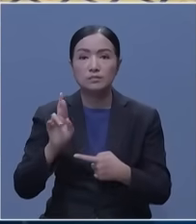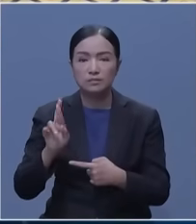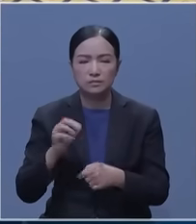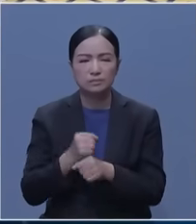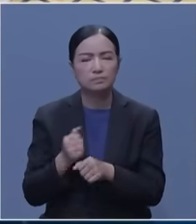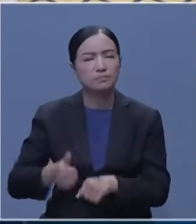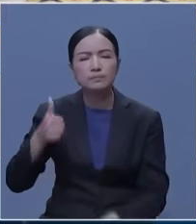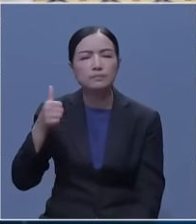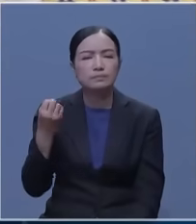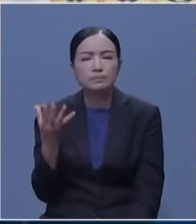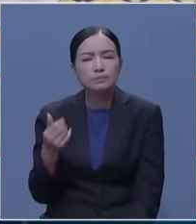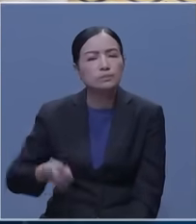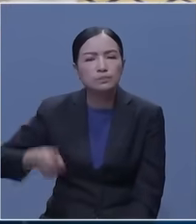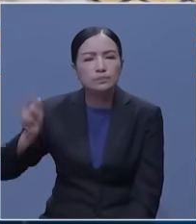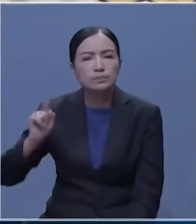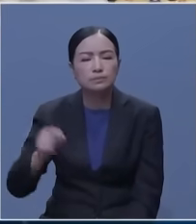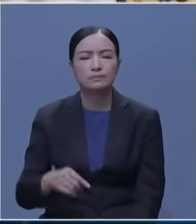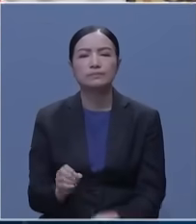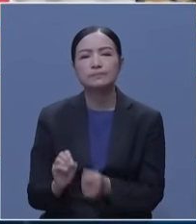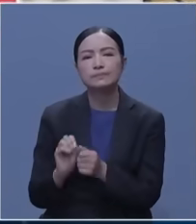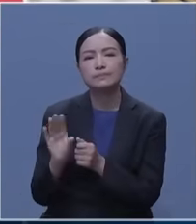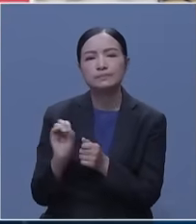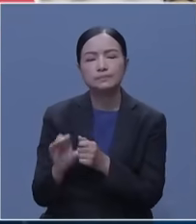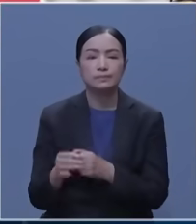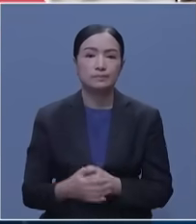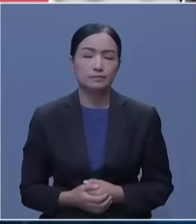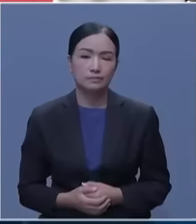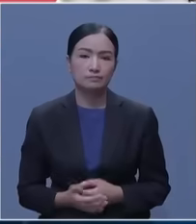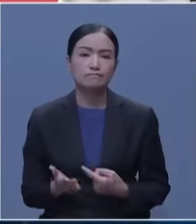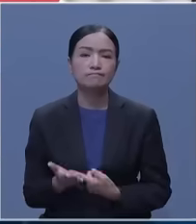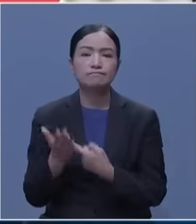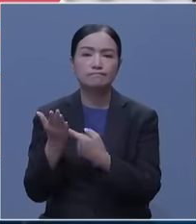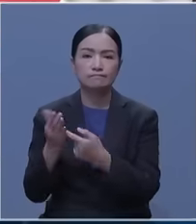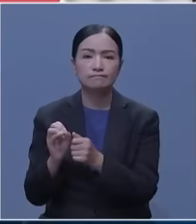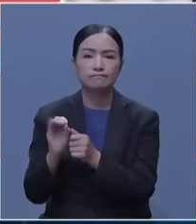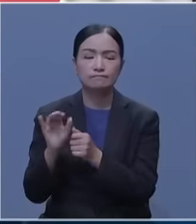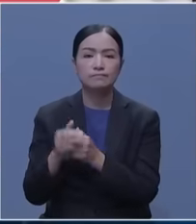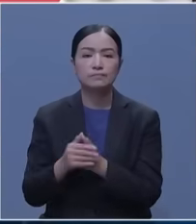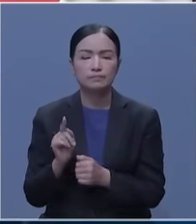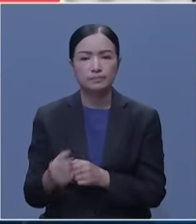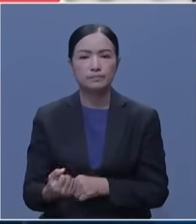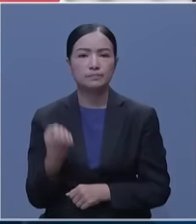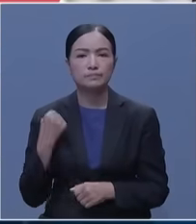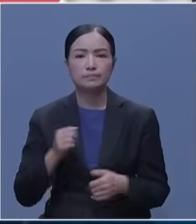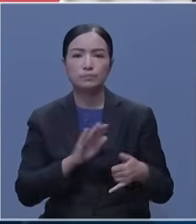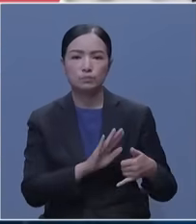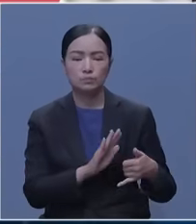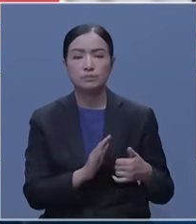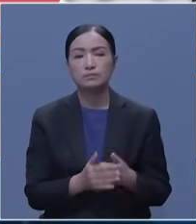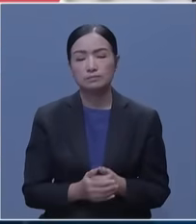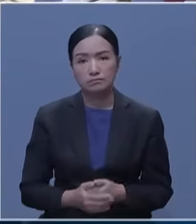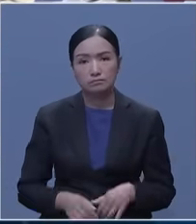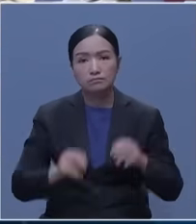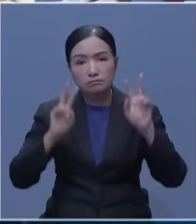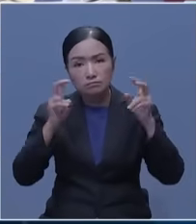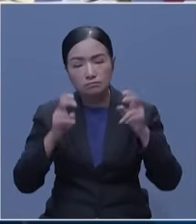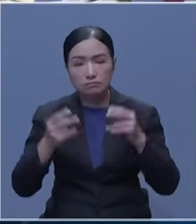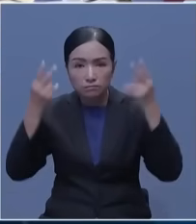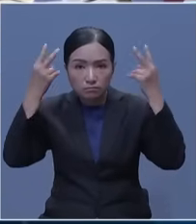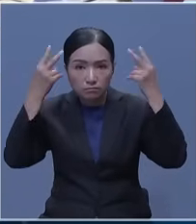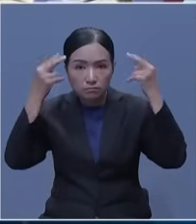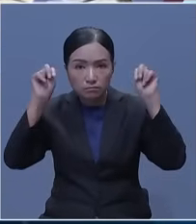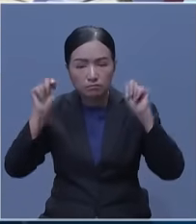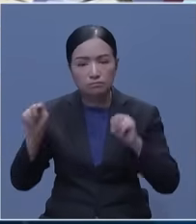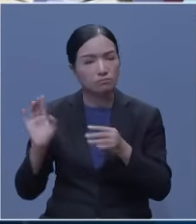ากที่สุดก็คือการเสนอแนะนะครับซึ่งก็เป็นการเสนอแนะในเขตอำนาจที่ตัวเองมีประเด็นก็คือว่านายกเนี่ย